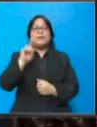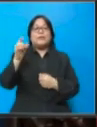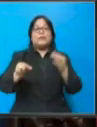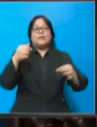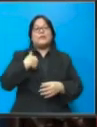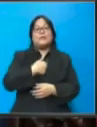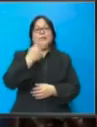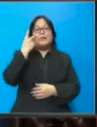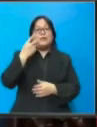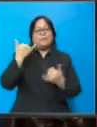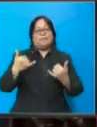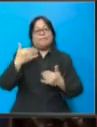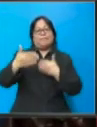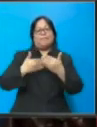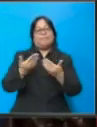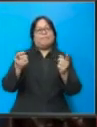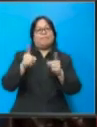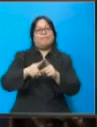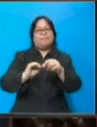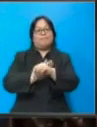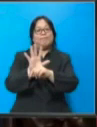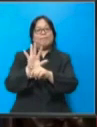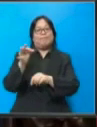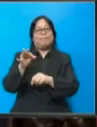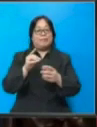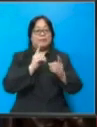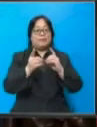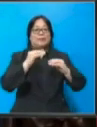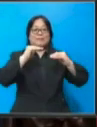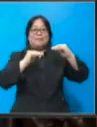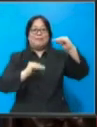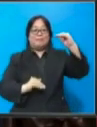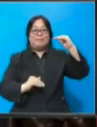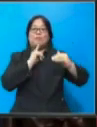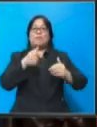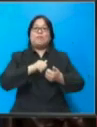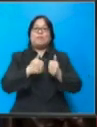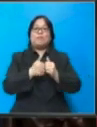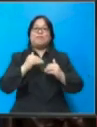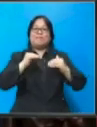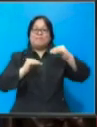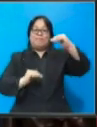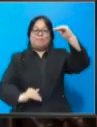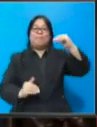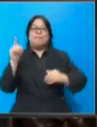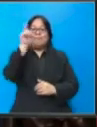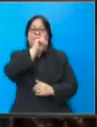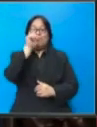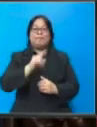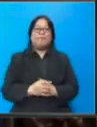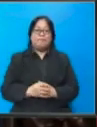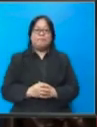lihat, kita sedang dalam pandemik COVID. Digital divide ini, masalah ini diperbesarkan oleh